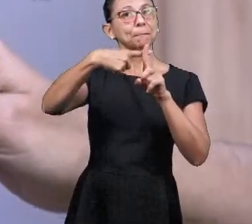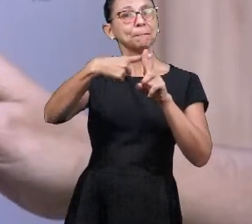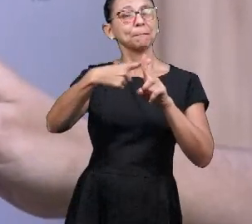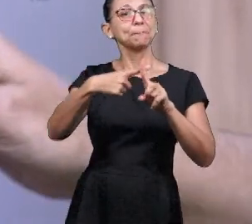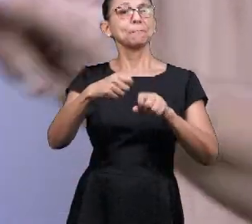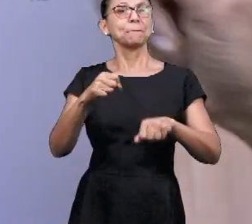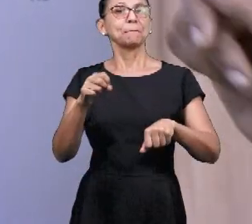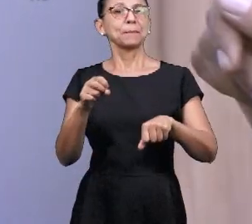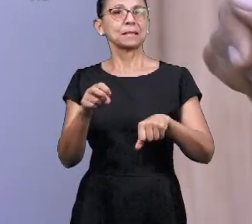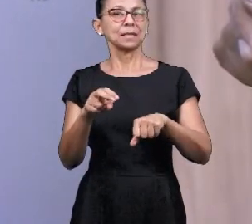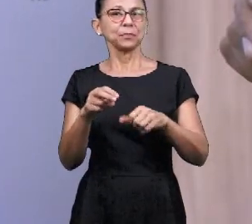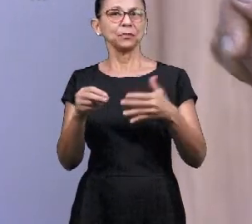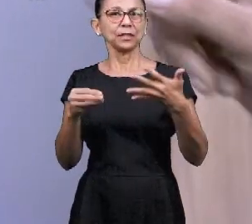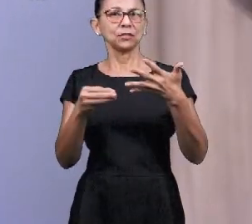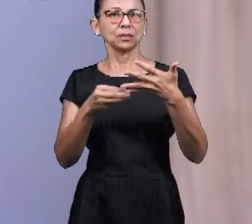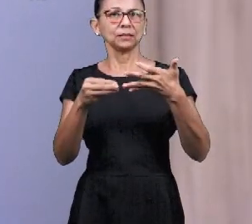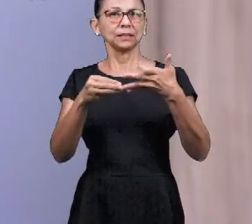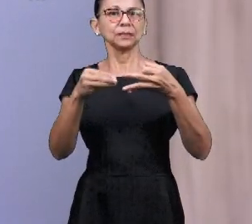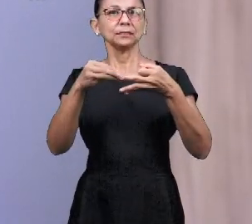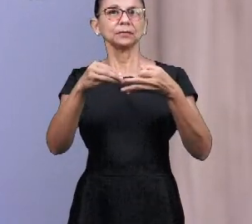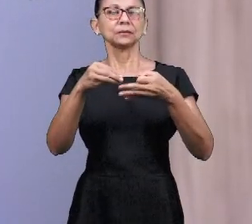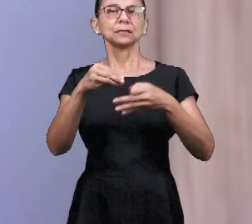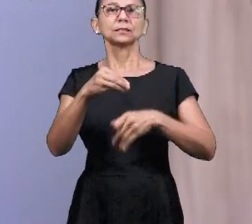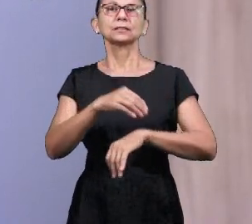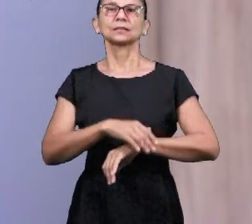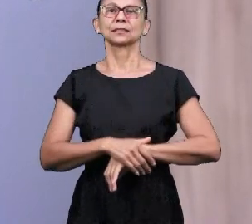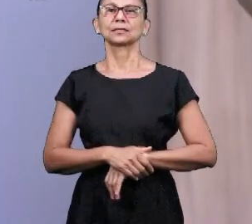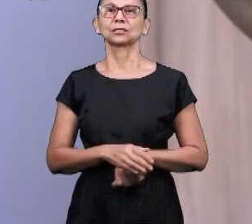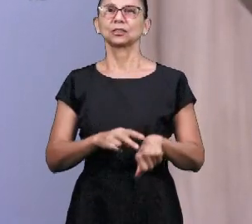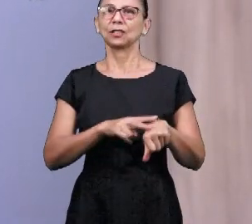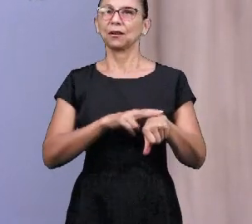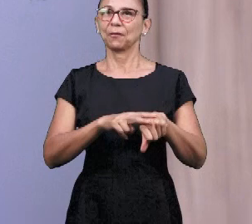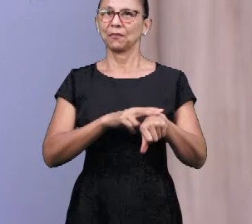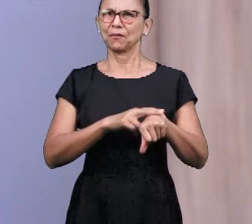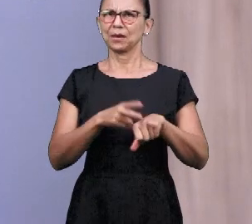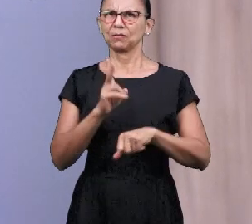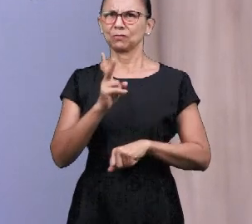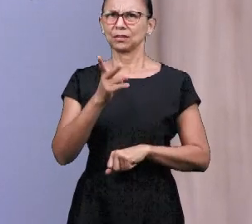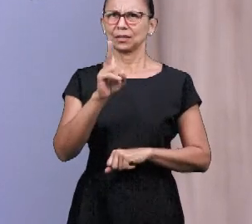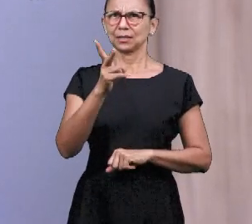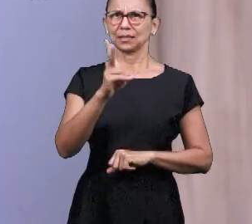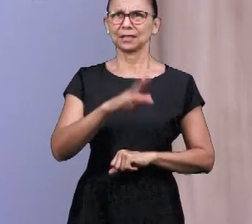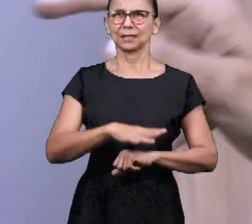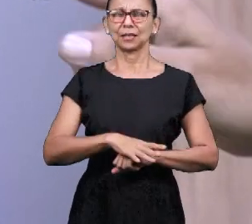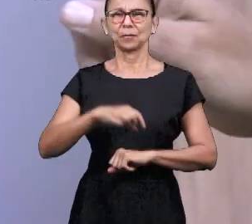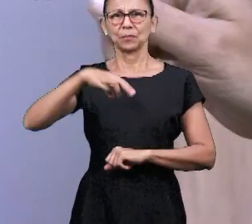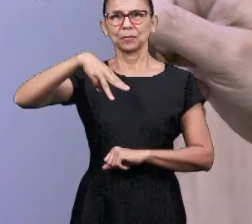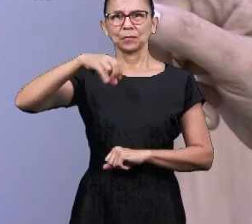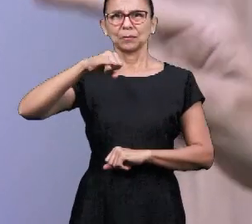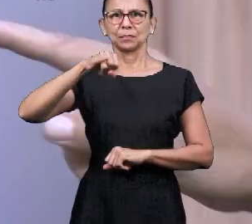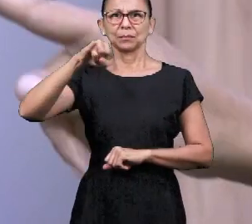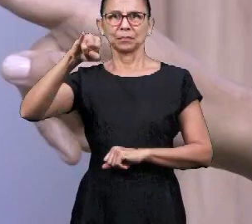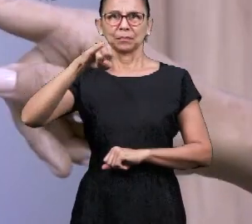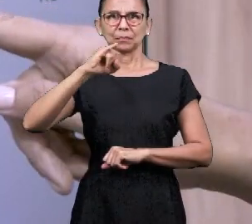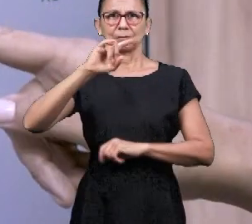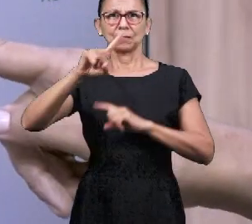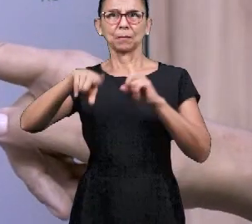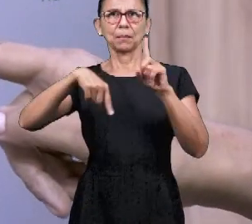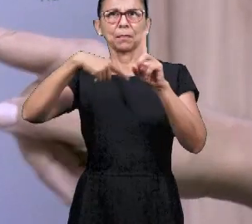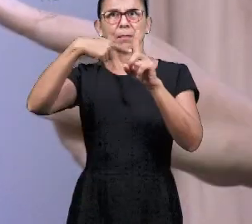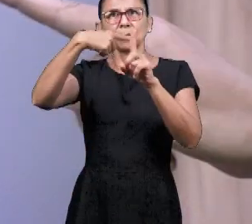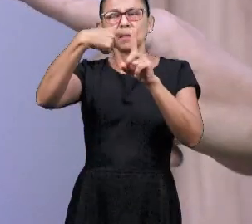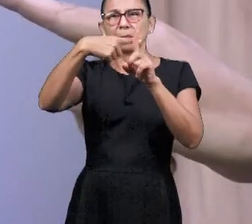Sol dièse, Si. Et le nouveau Mi majeur septième. Nous allons faire